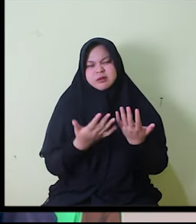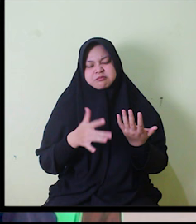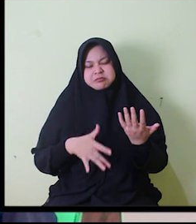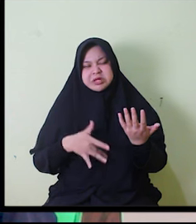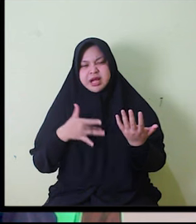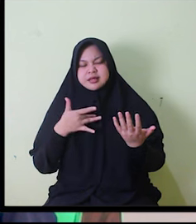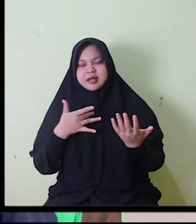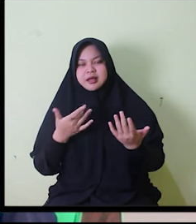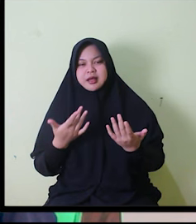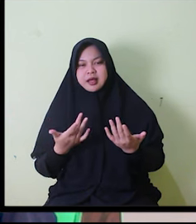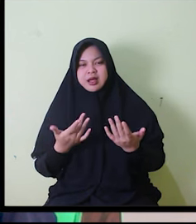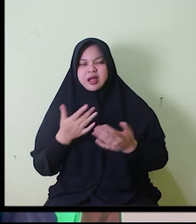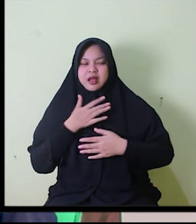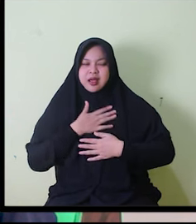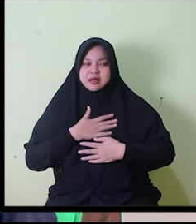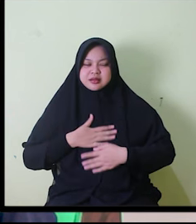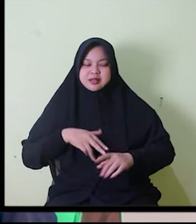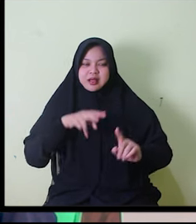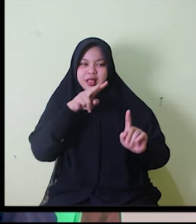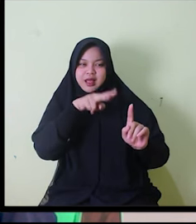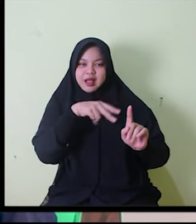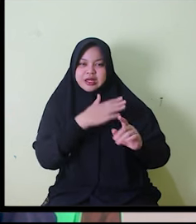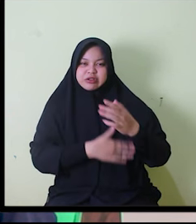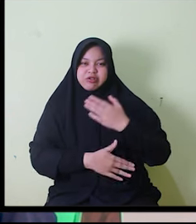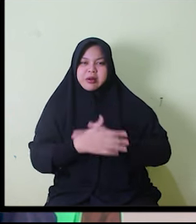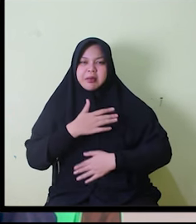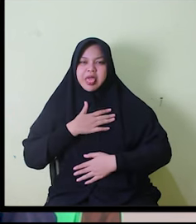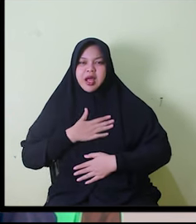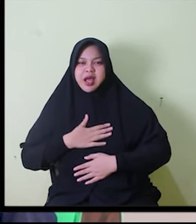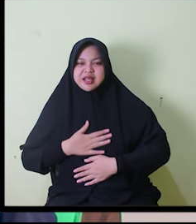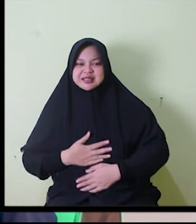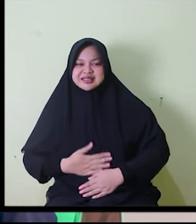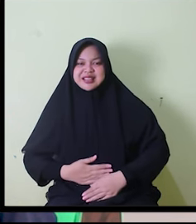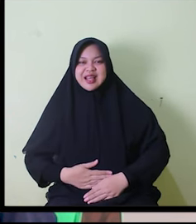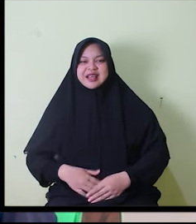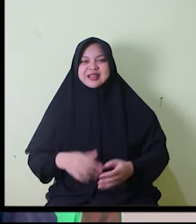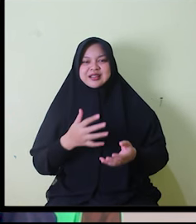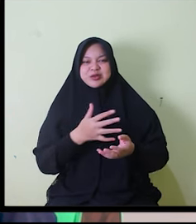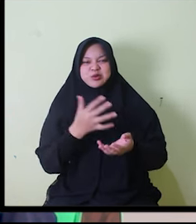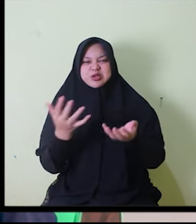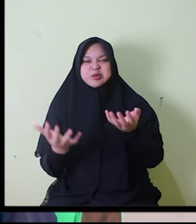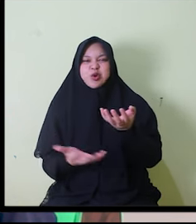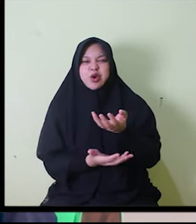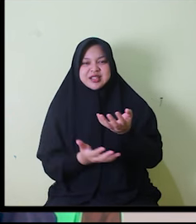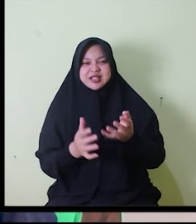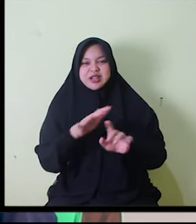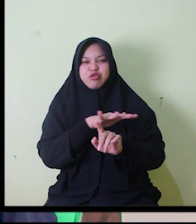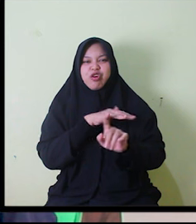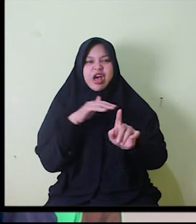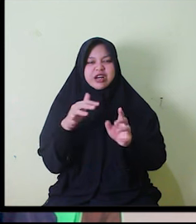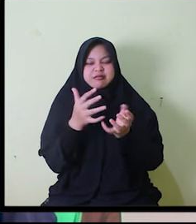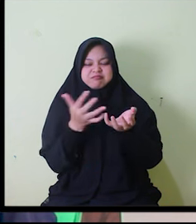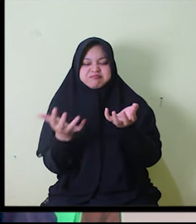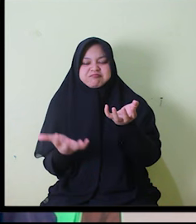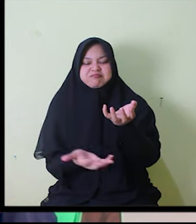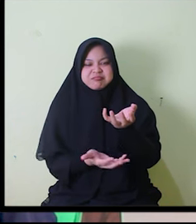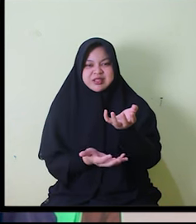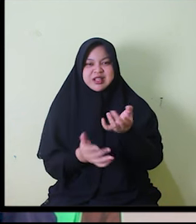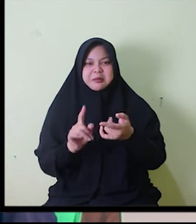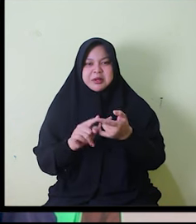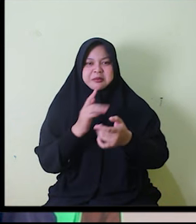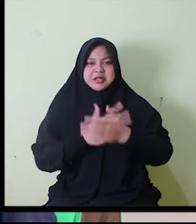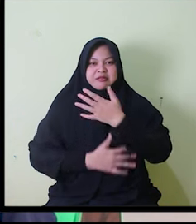apa kasihan di di di pendudukan nomor dua lah ya di nomor duakan lah teman-teman di Faili